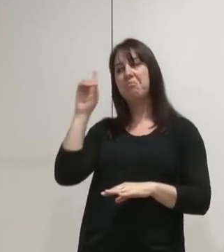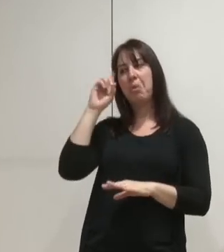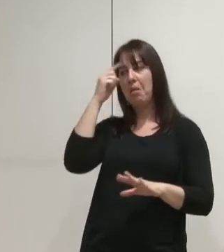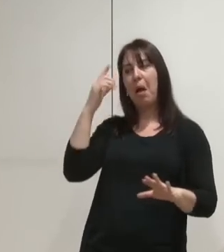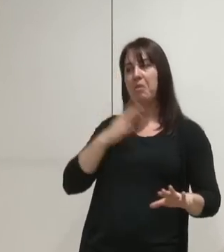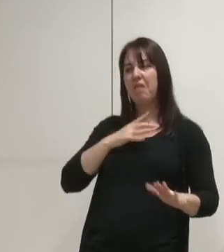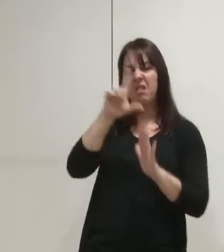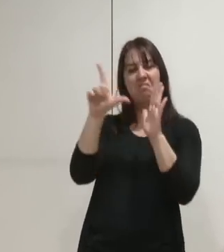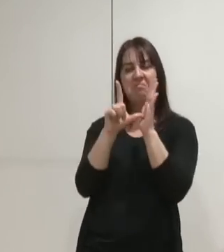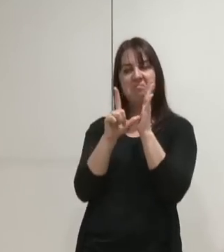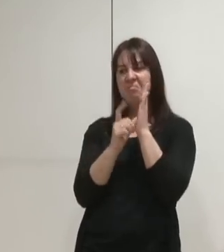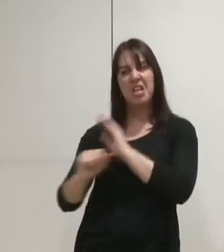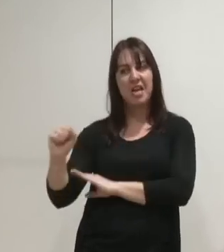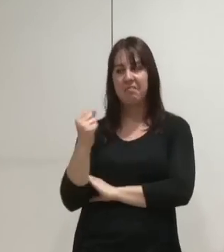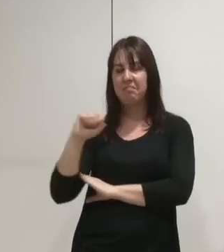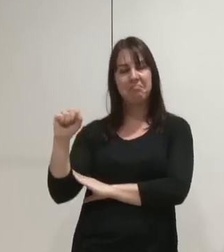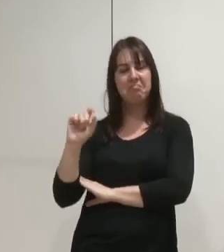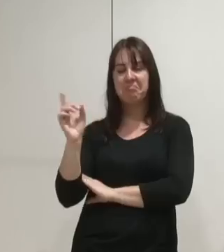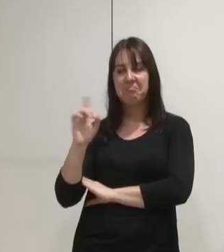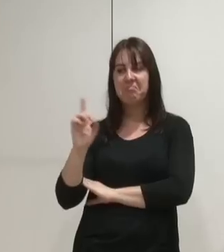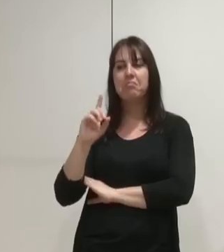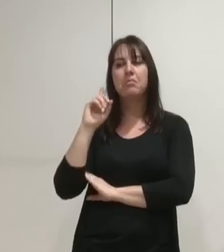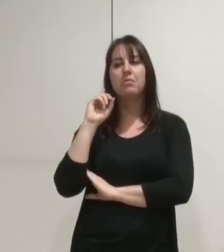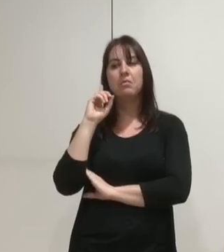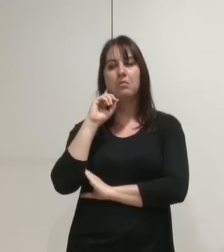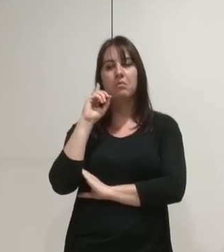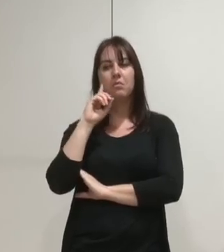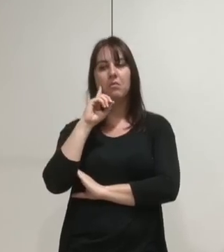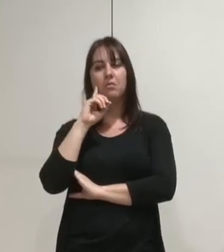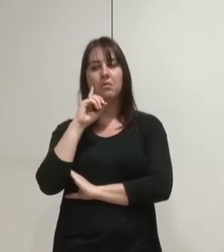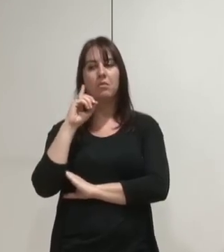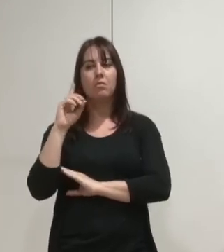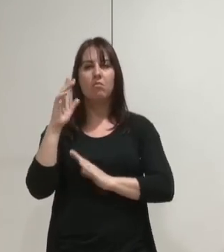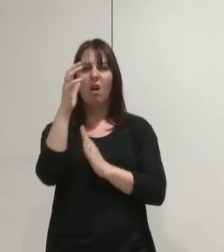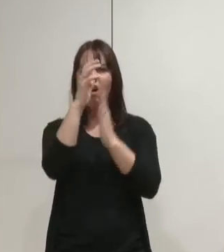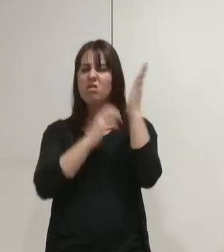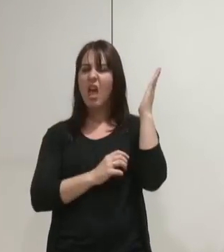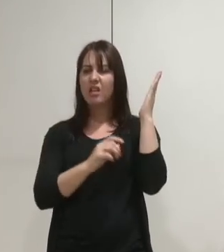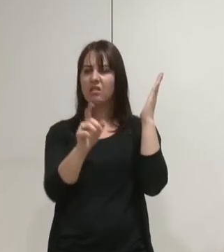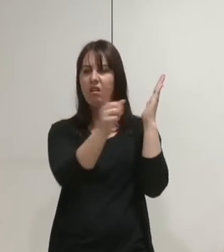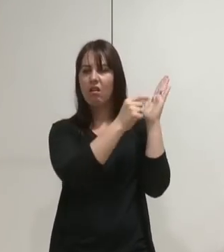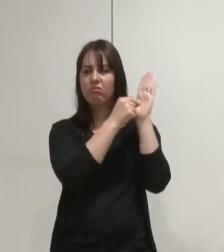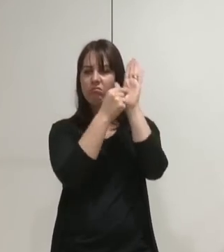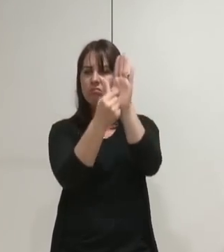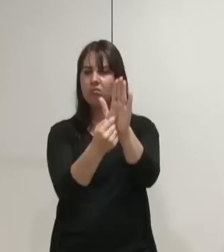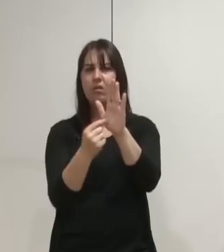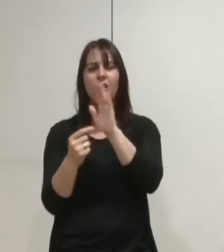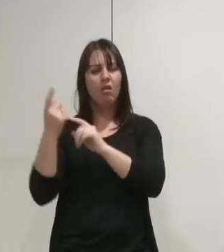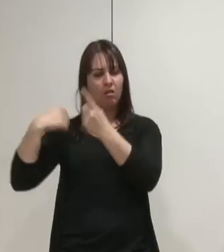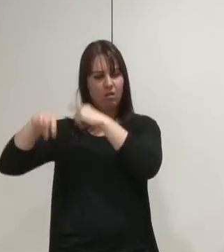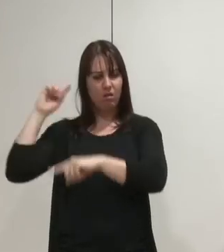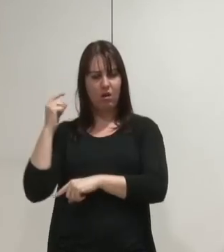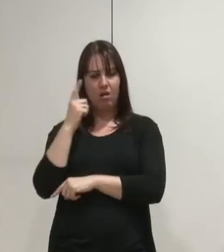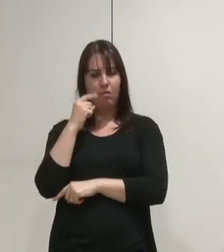vue illégal faisant ainsi référence à un texte porté à l'époque par Jean-Pierre